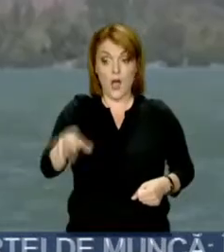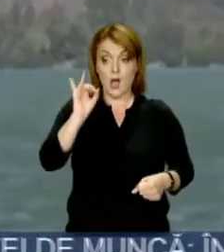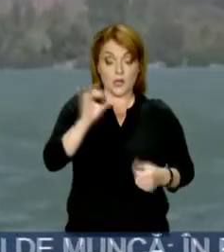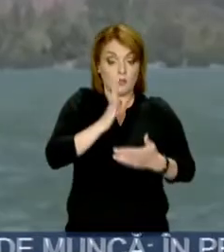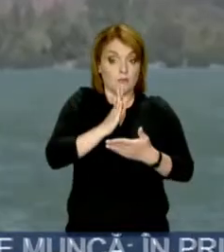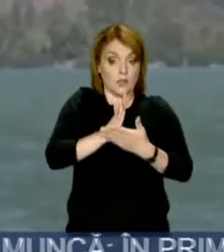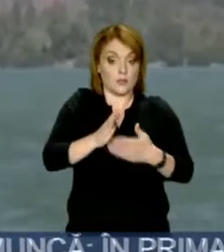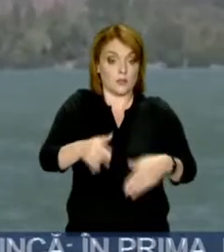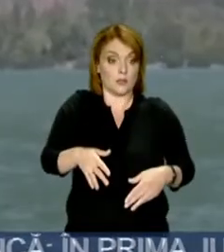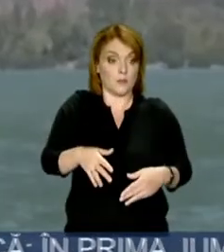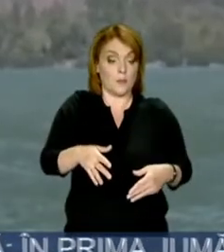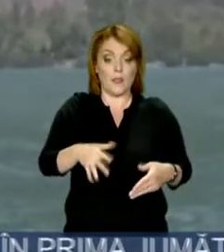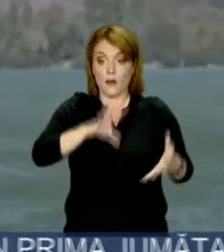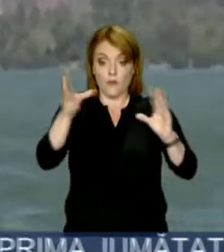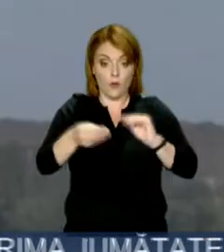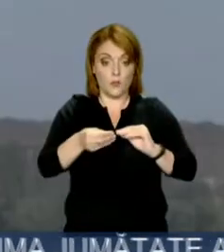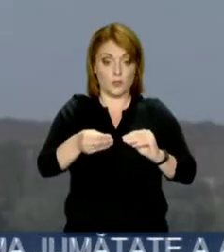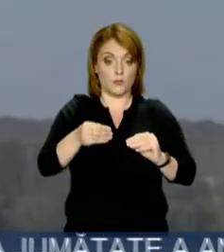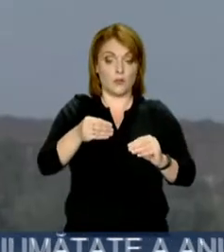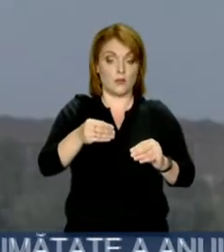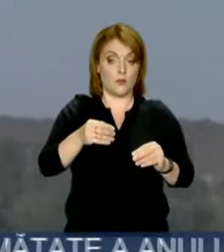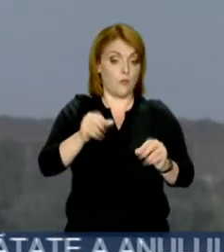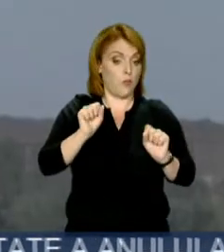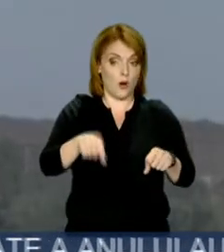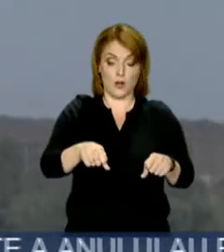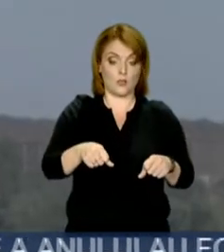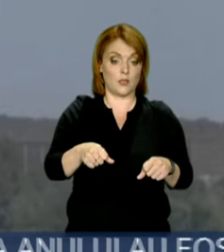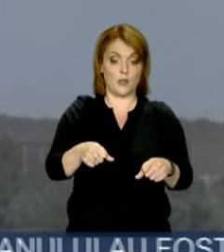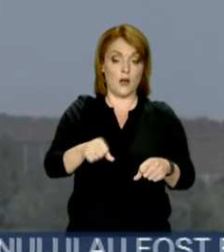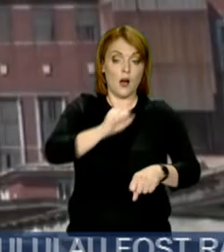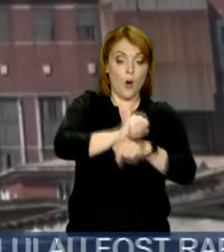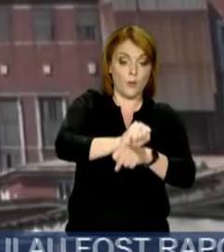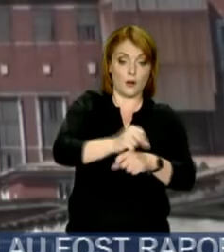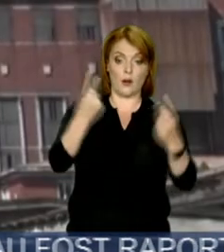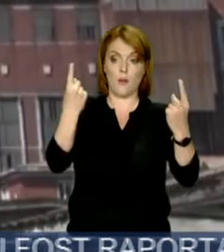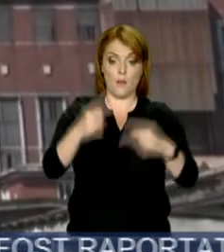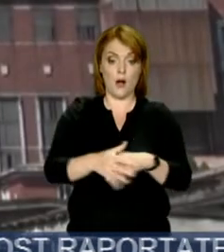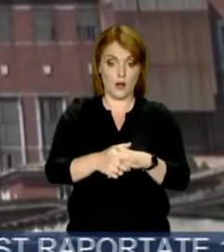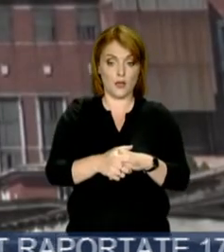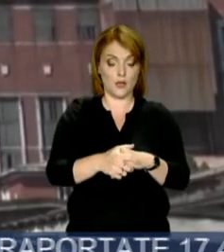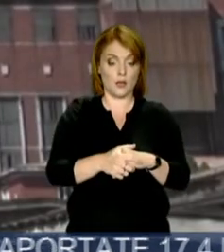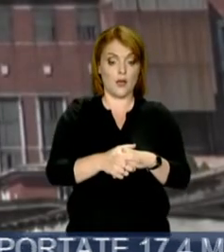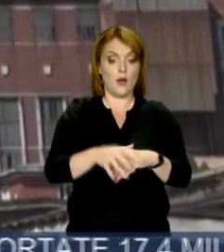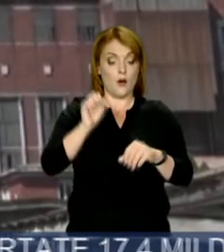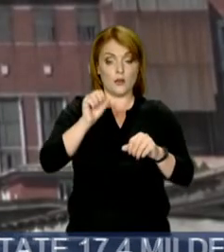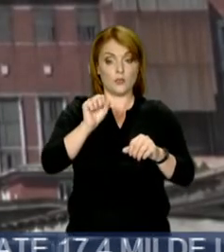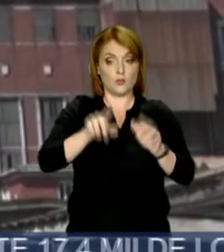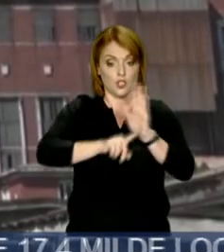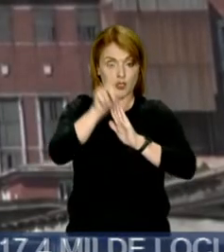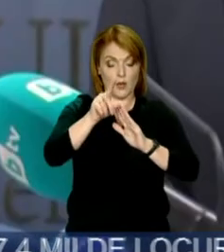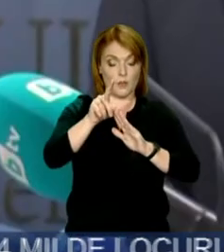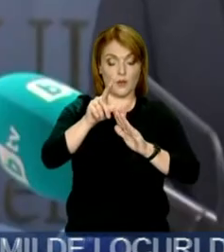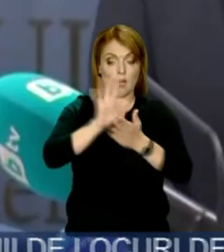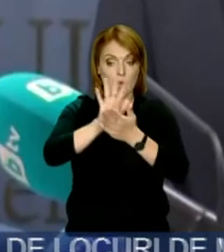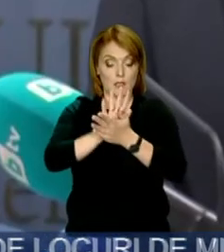pericol funcționarea întregului sistem electric din țară și poate duce chiar la oprirea marilor instalații din bazinul râului Marița.